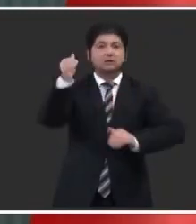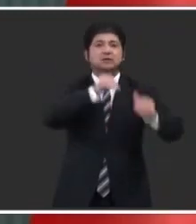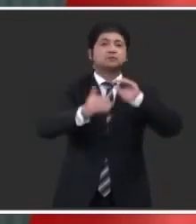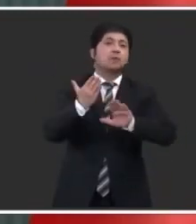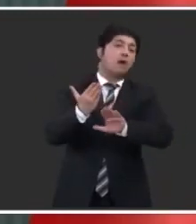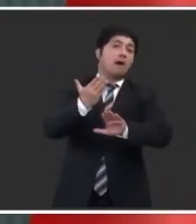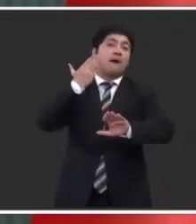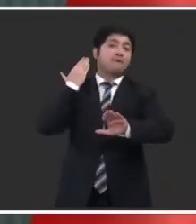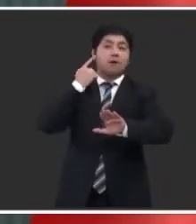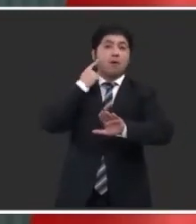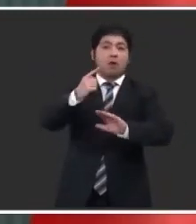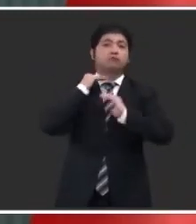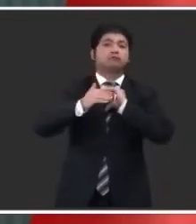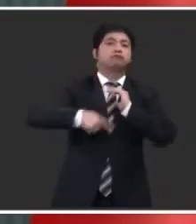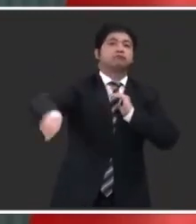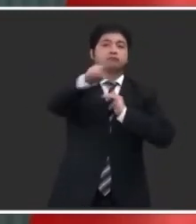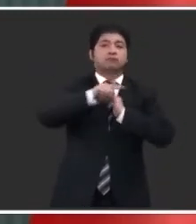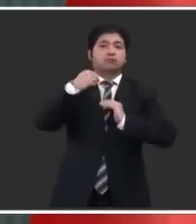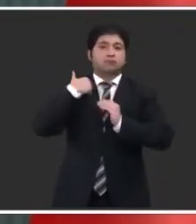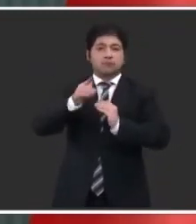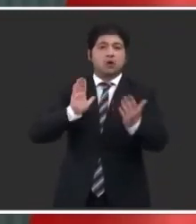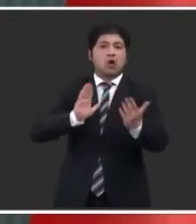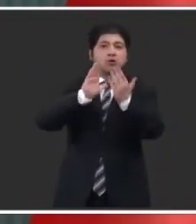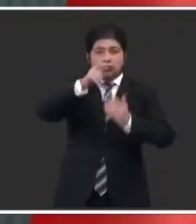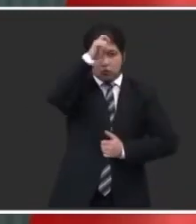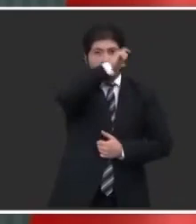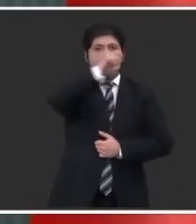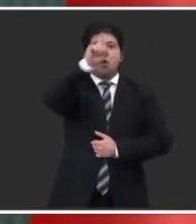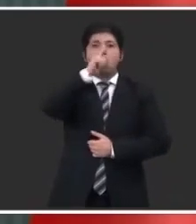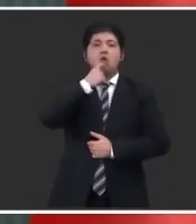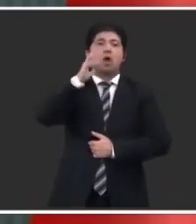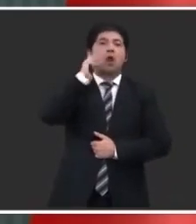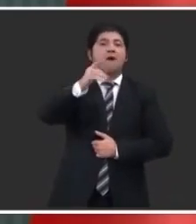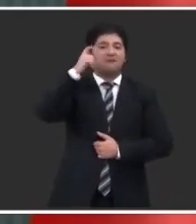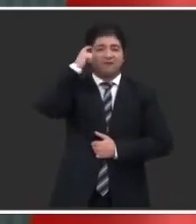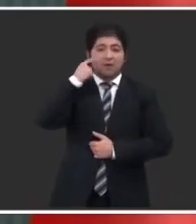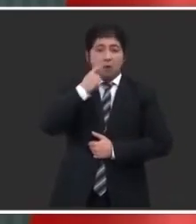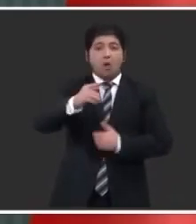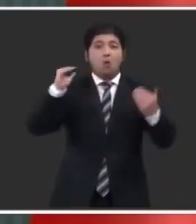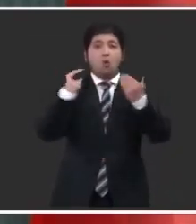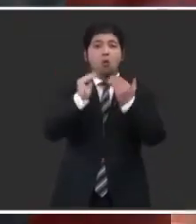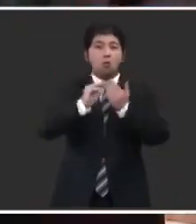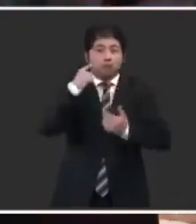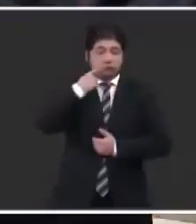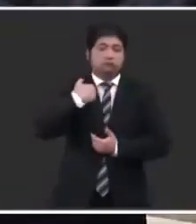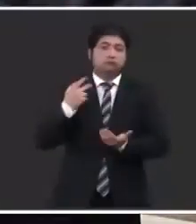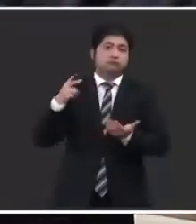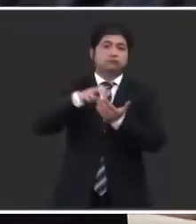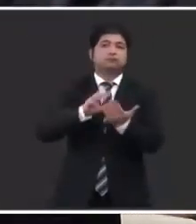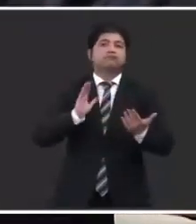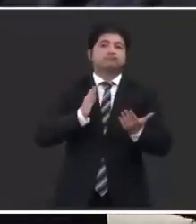önce kamuoyunun karşısına Türkiye yüz yılı vizyonuna uygun bir hazırlıkla çıkmayı